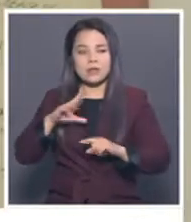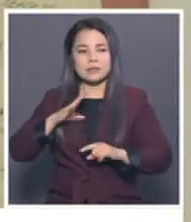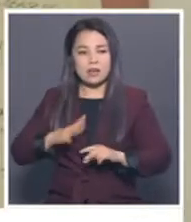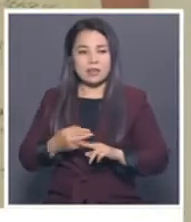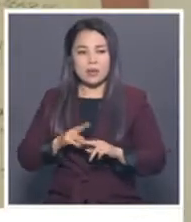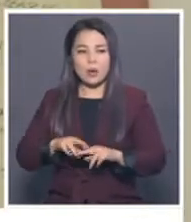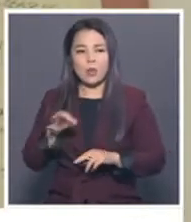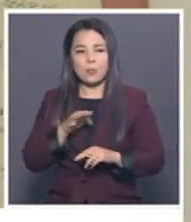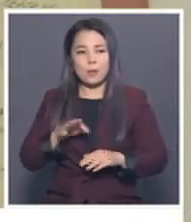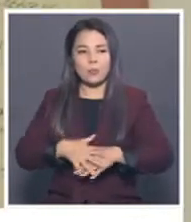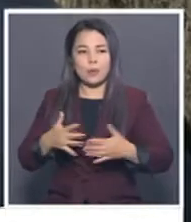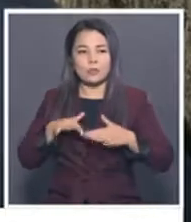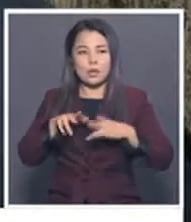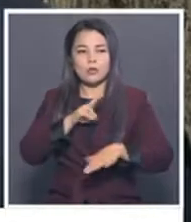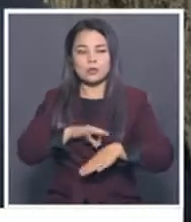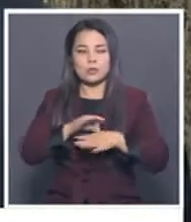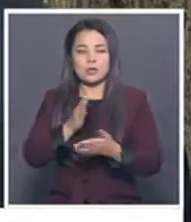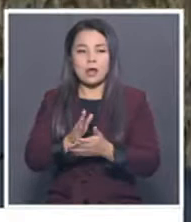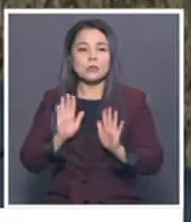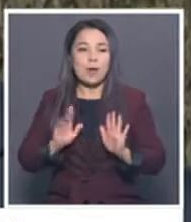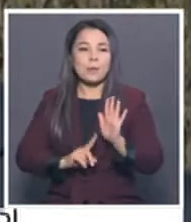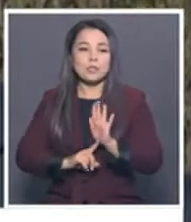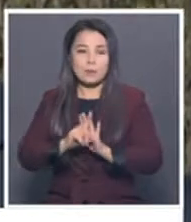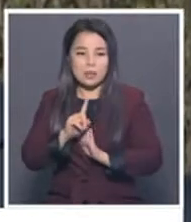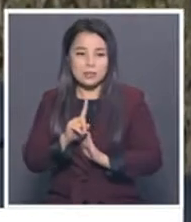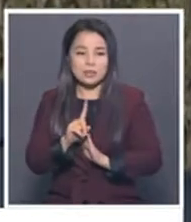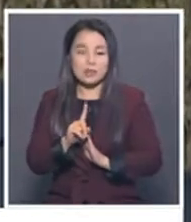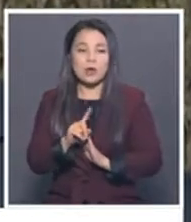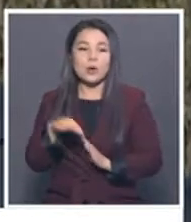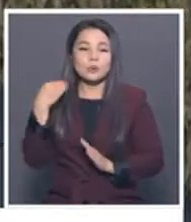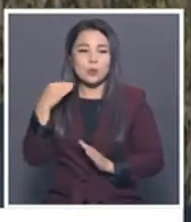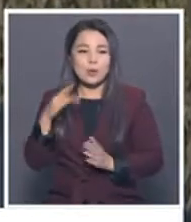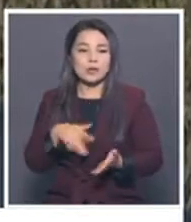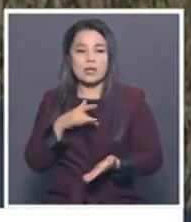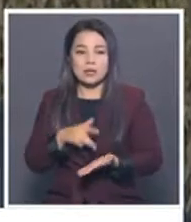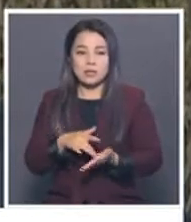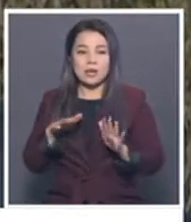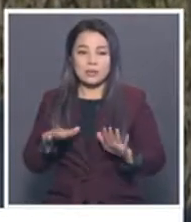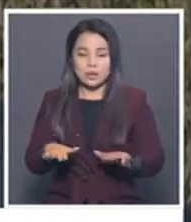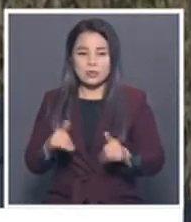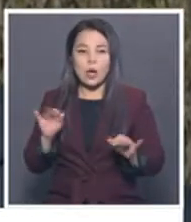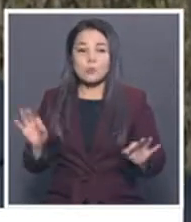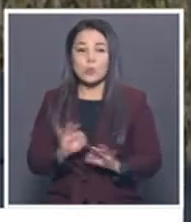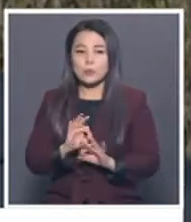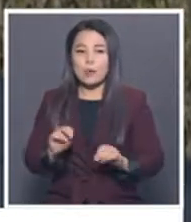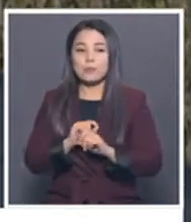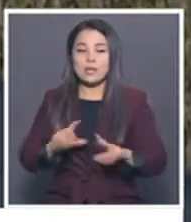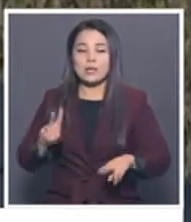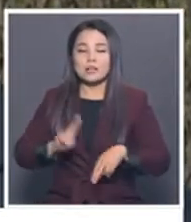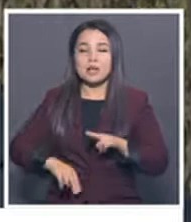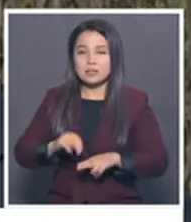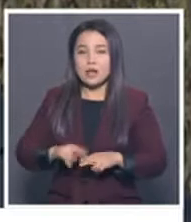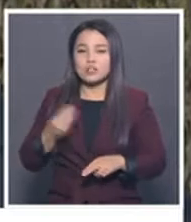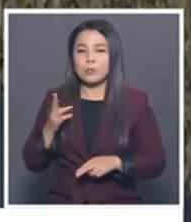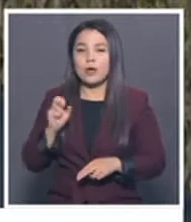билігі үндемей жүріп үлкен іс бітіріпті. Бастамасы ғана Нұркістан қаласында музыка жаңа музыка мектебі сарылып отыр. Оған да Шәмші